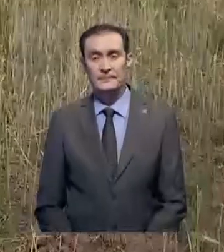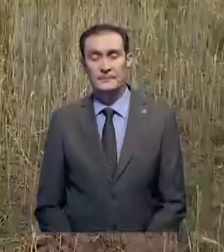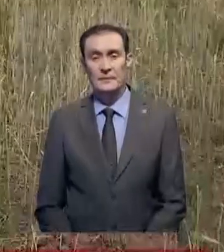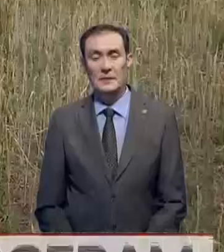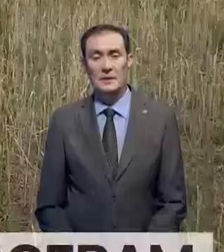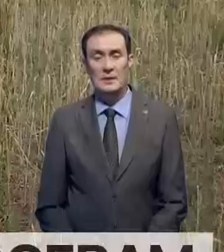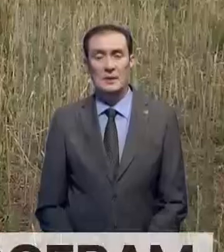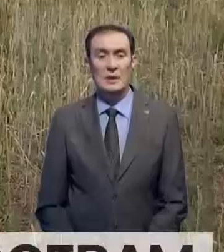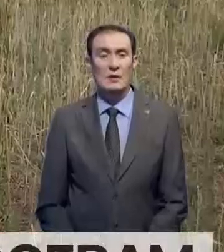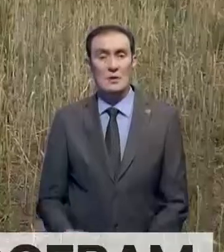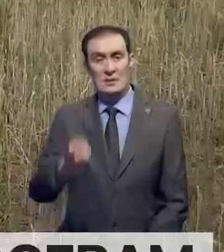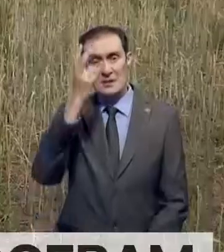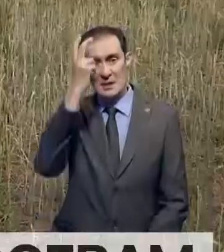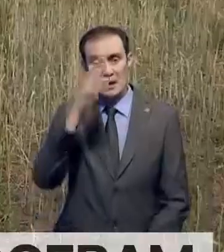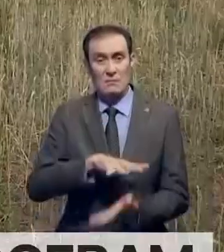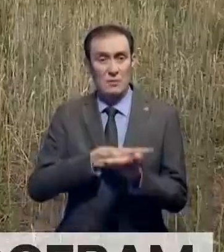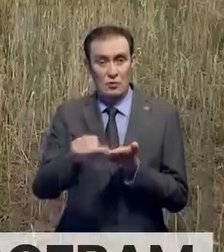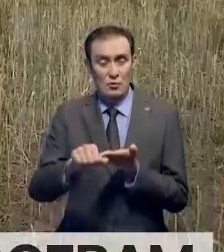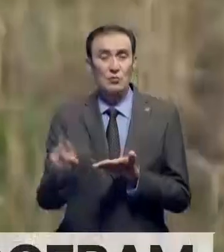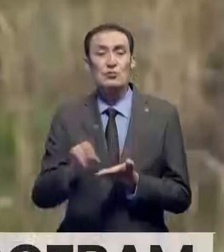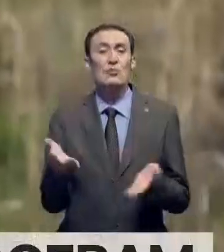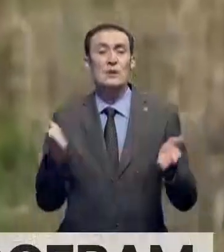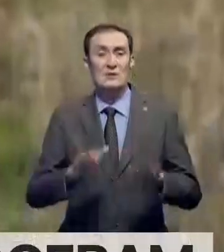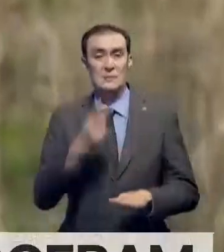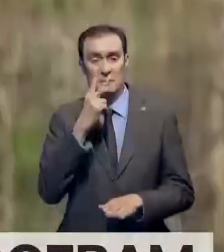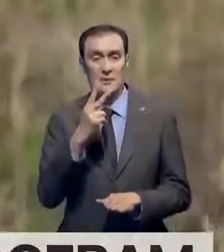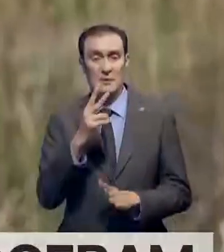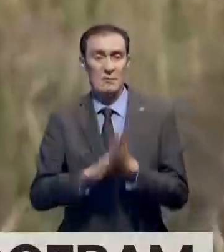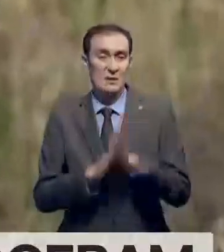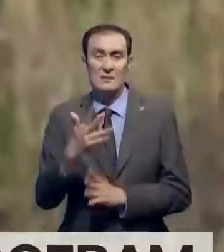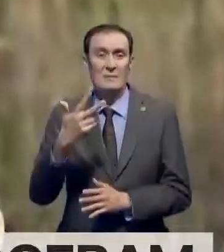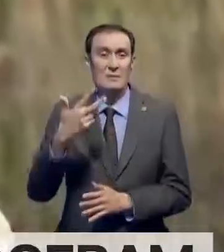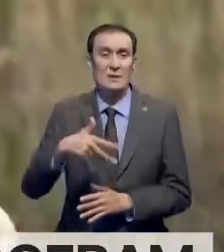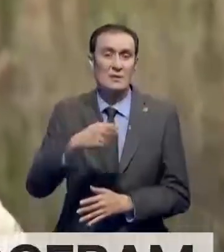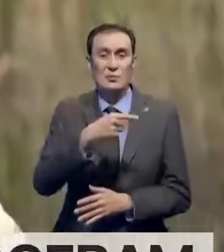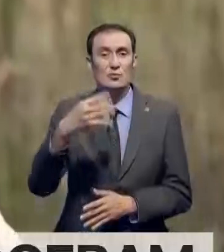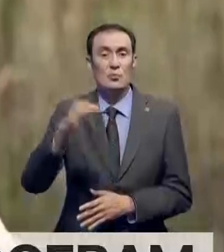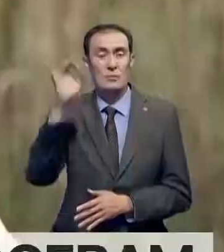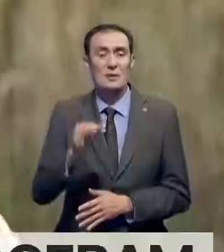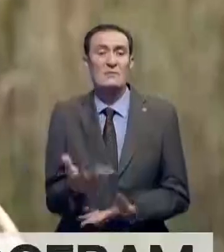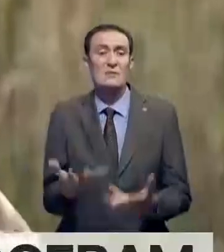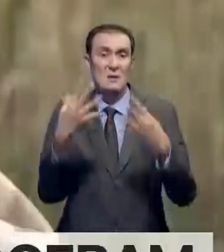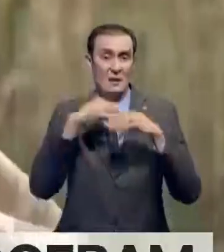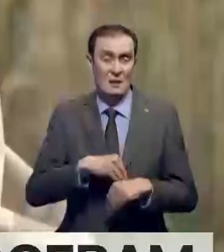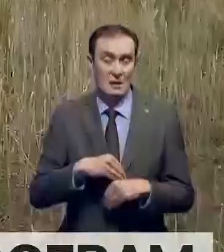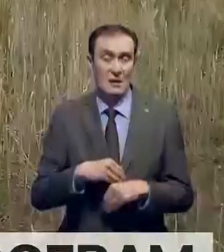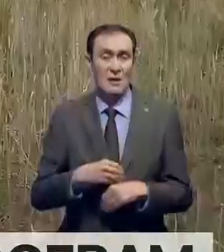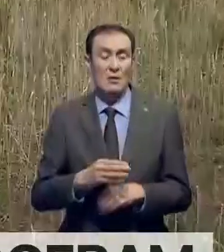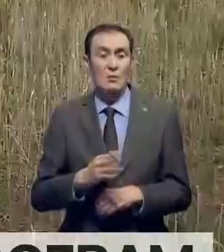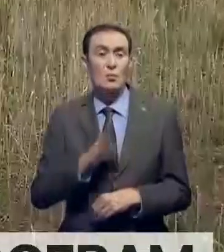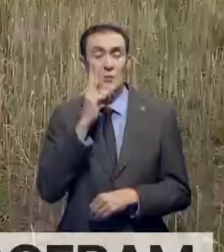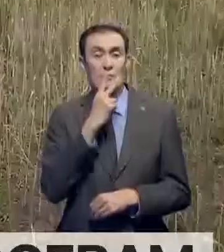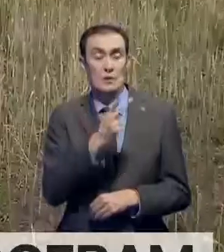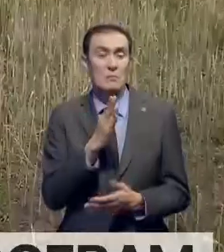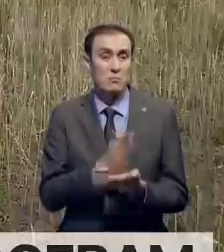Где сайгак прошел? Вот все, что осталось от колоса. Это процентов 30-40 они съели. Так видовой посмотришь, вроде урожай